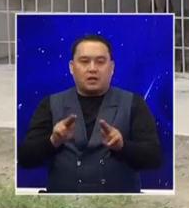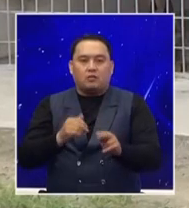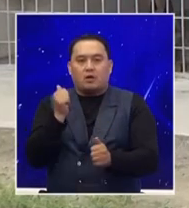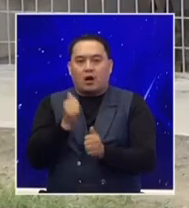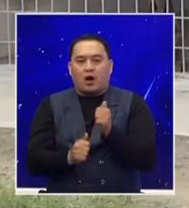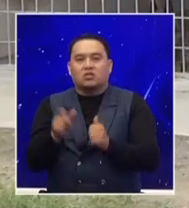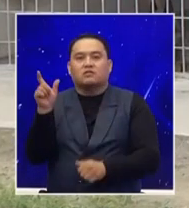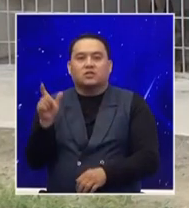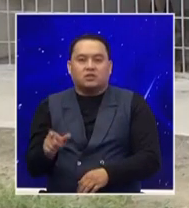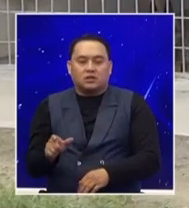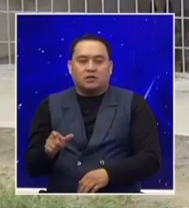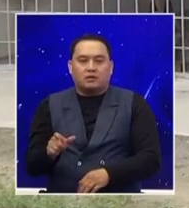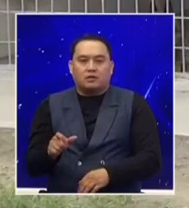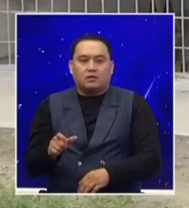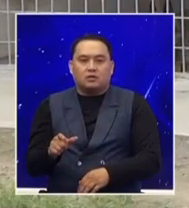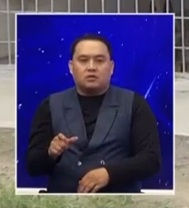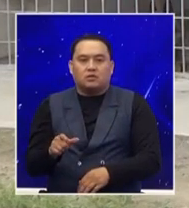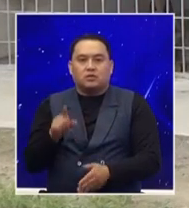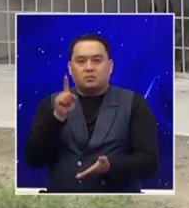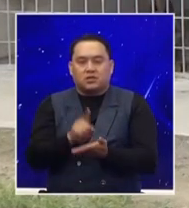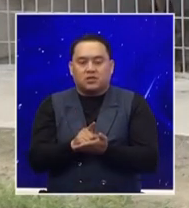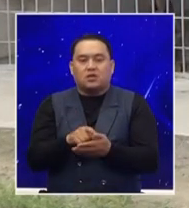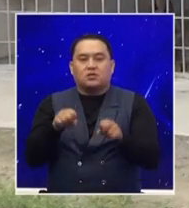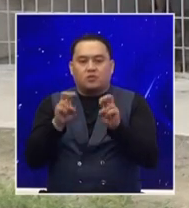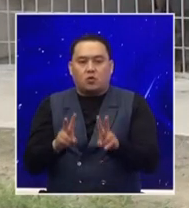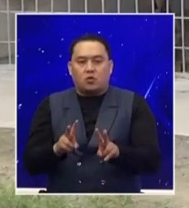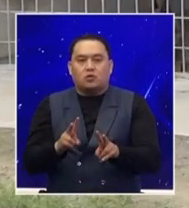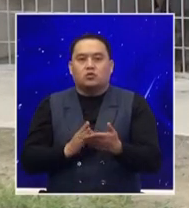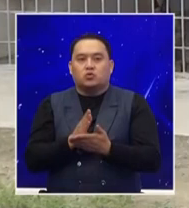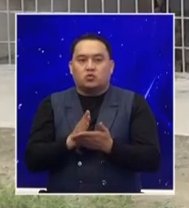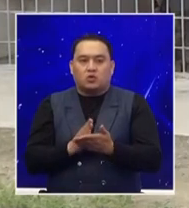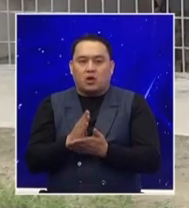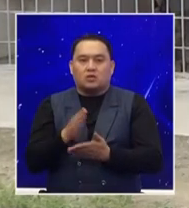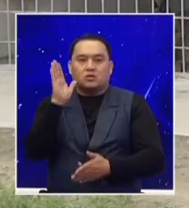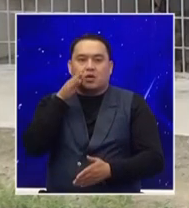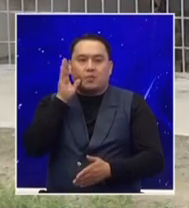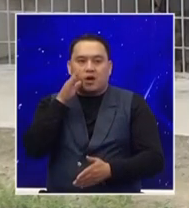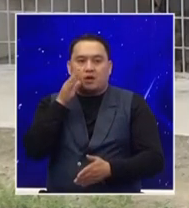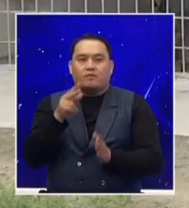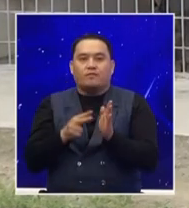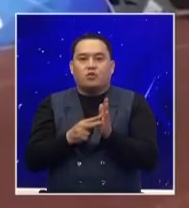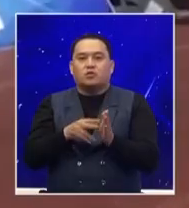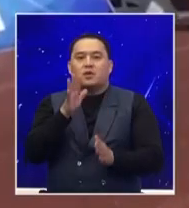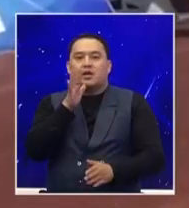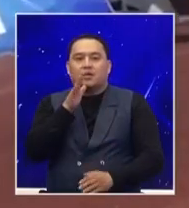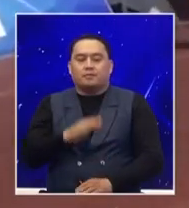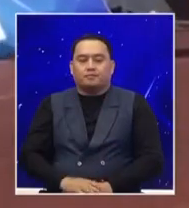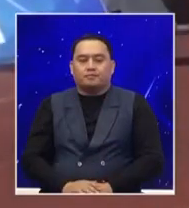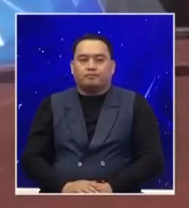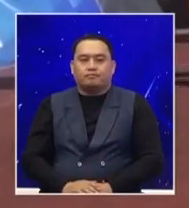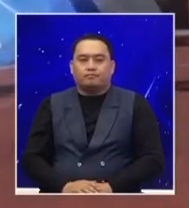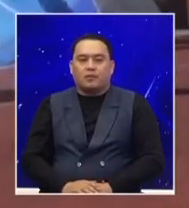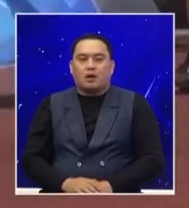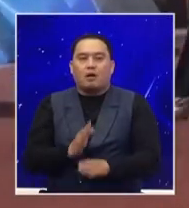каждого кинолога закрепленная служебная собака. Срок службы каждой служебной собаки 8 лет. Кинологическая